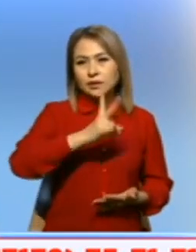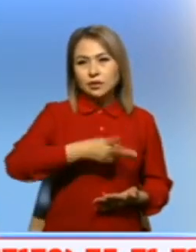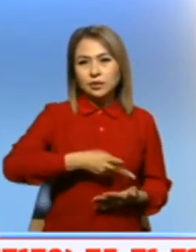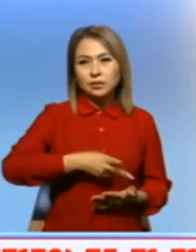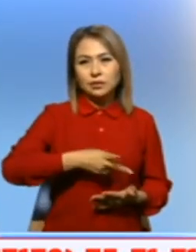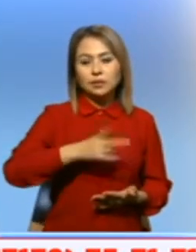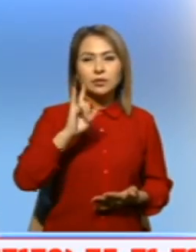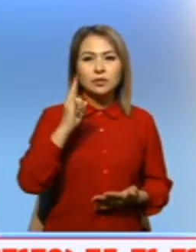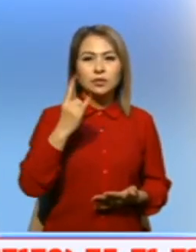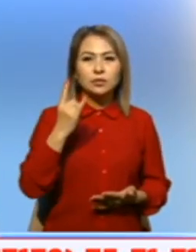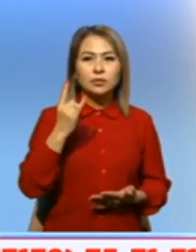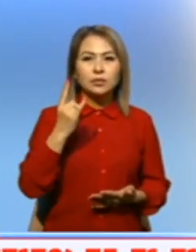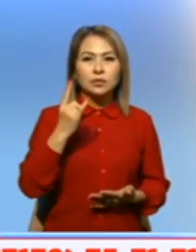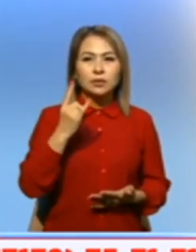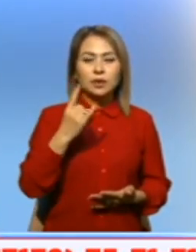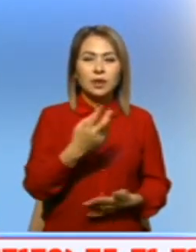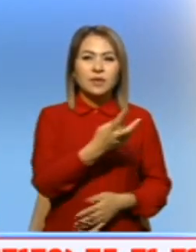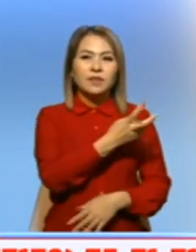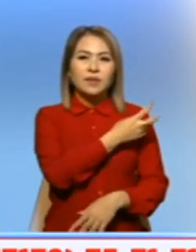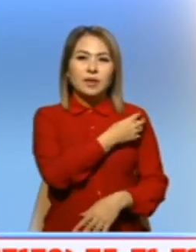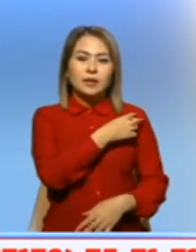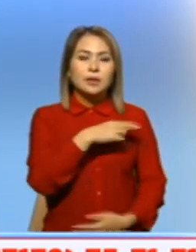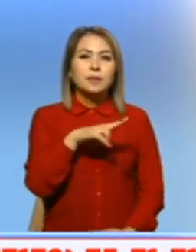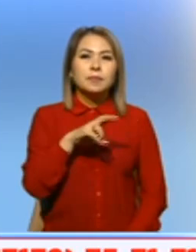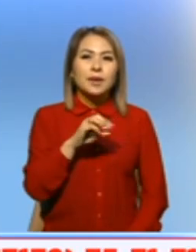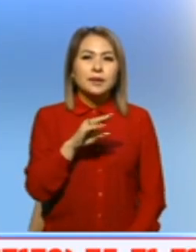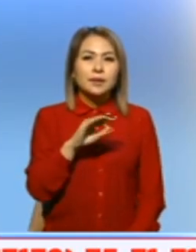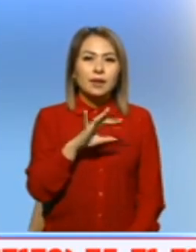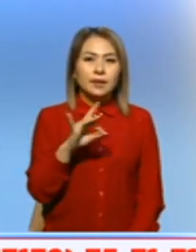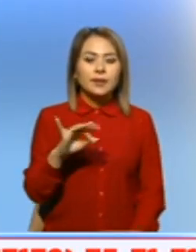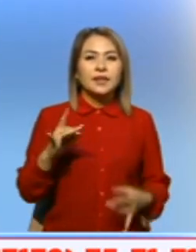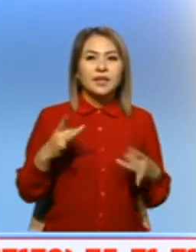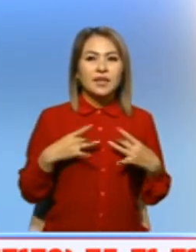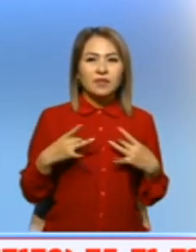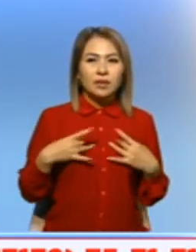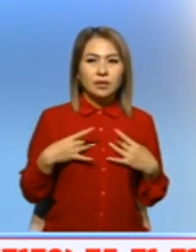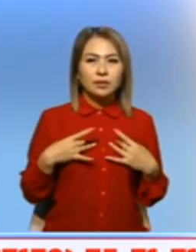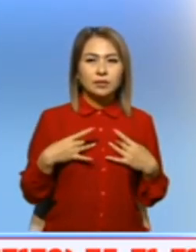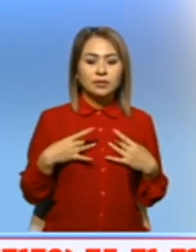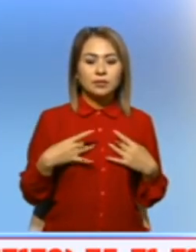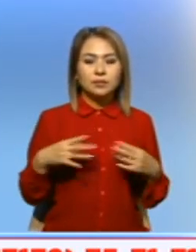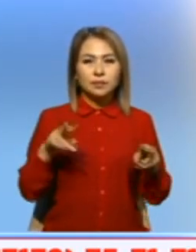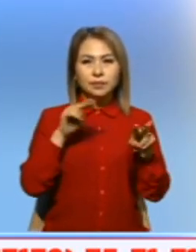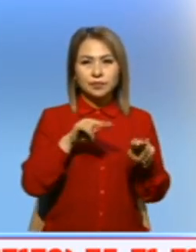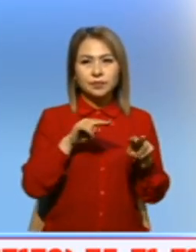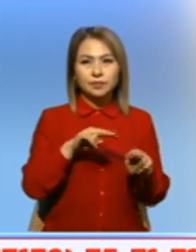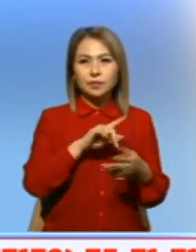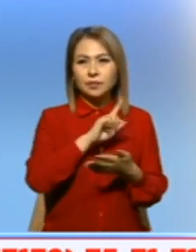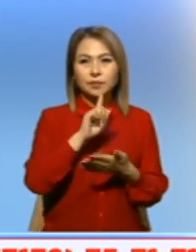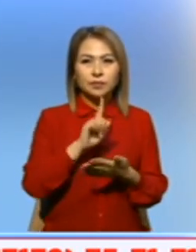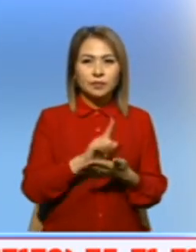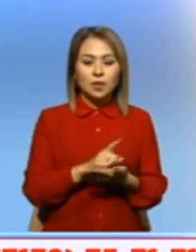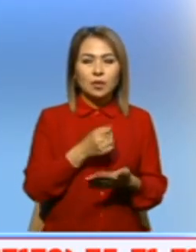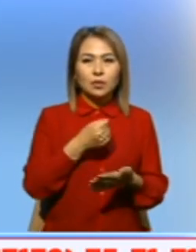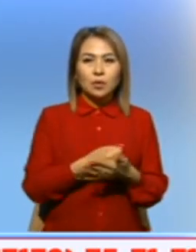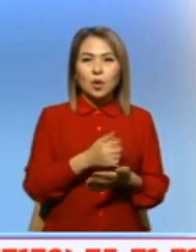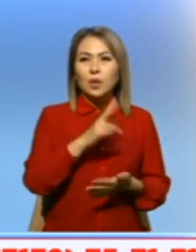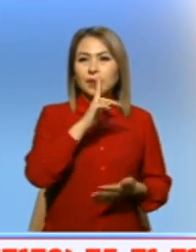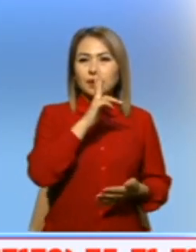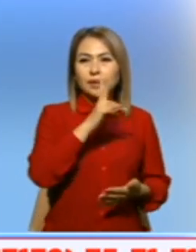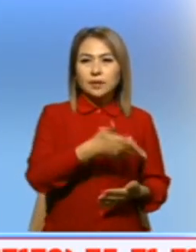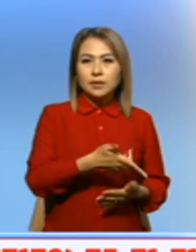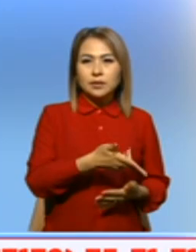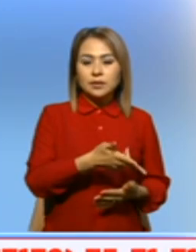кезде бала екі жасында педиатр дәрігерінің және невропатолог маманының қарауында болу қажет. Үш жасына келген кезде